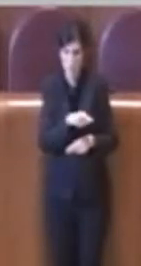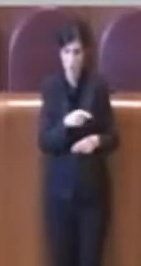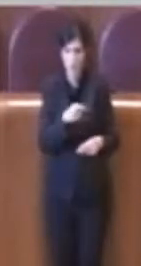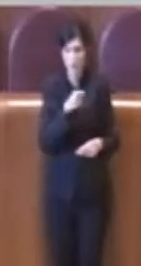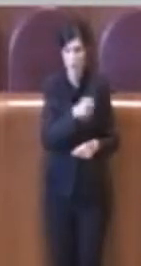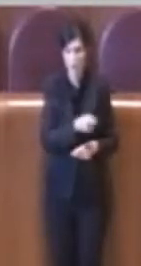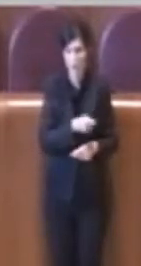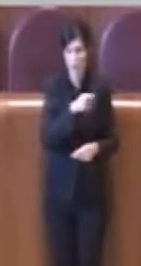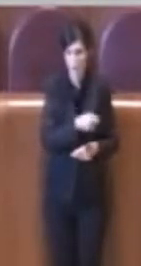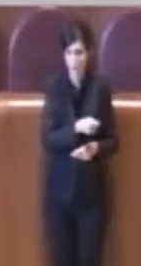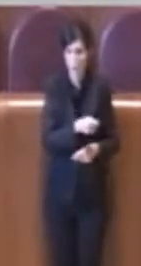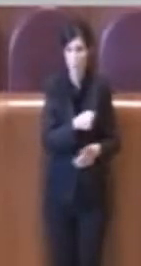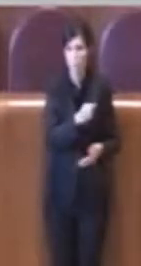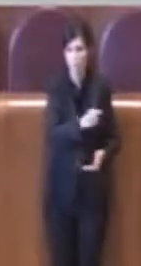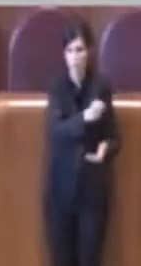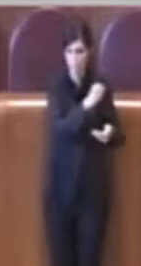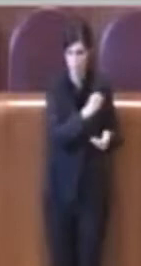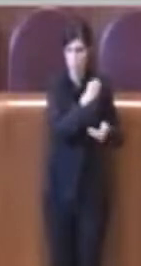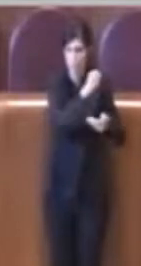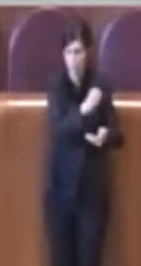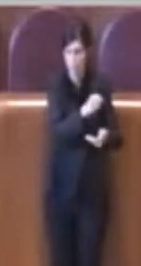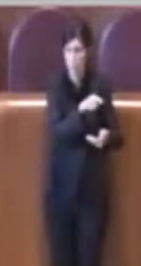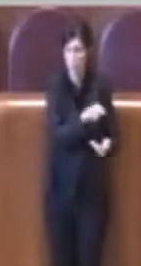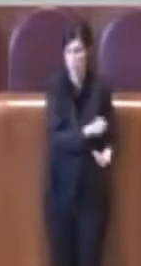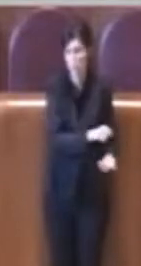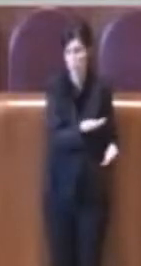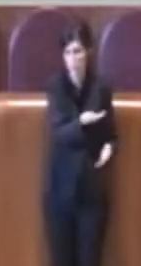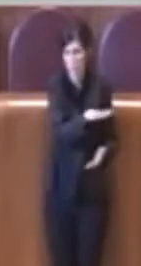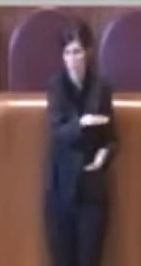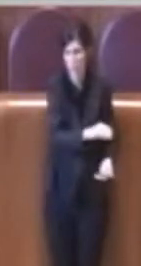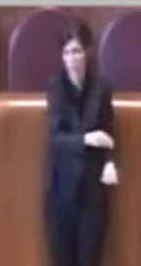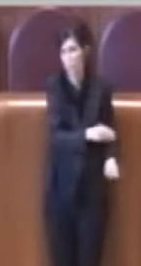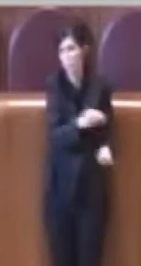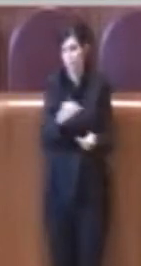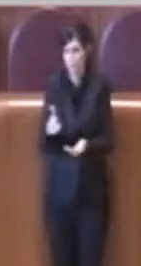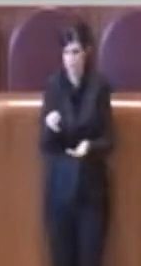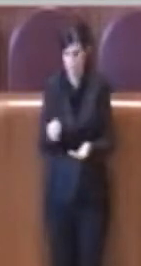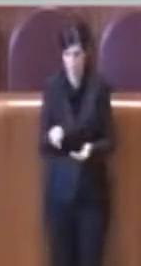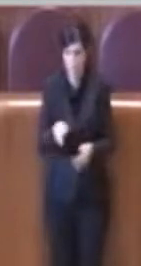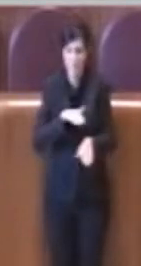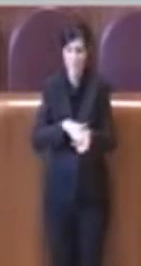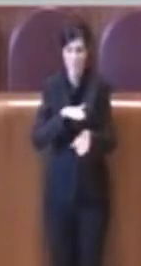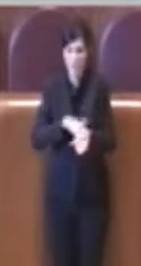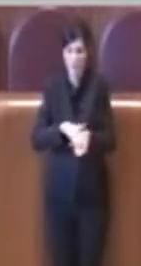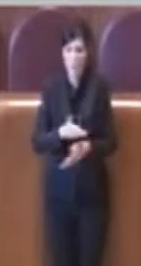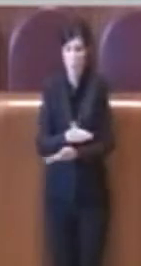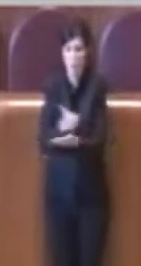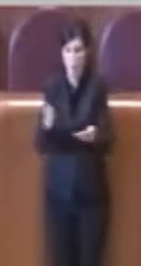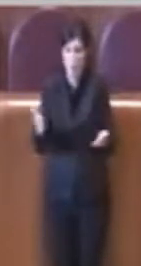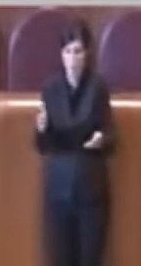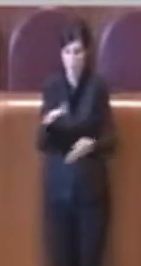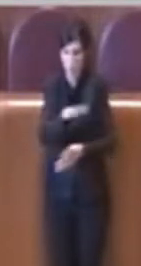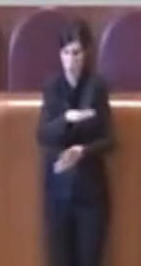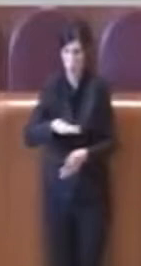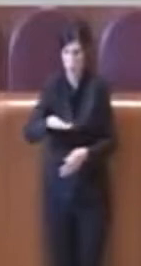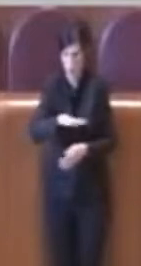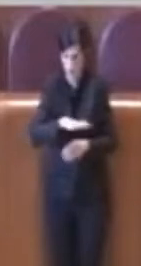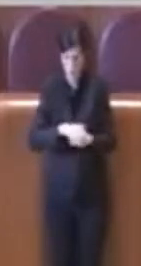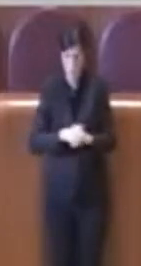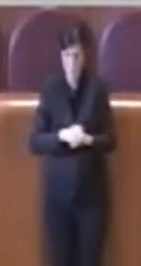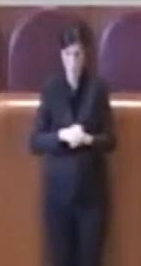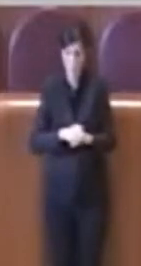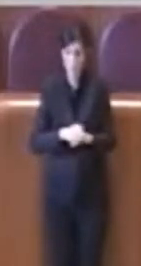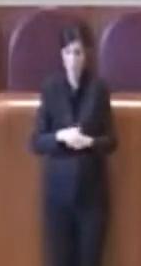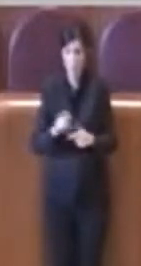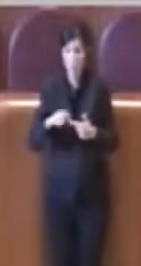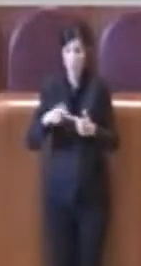una procedura sarà quella riferita appunto ai servizi pubblici di livello locale e l'altra si